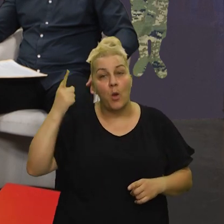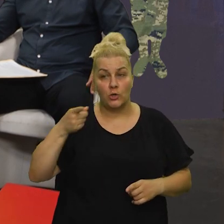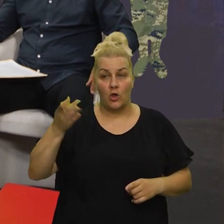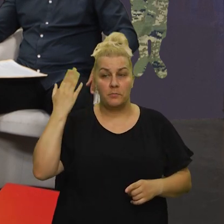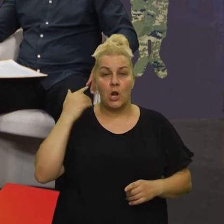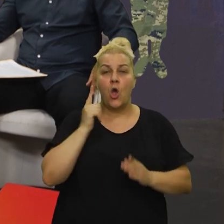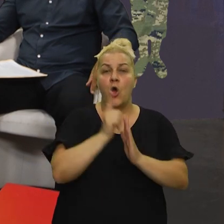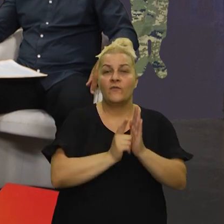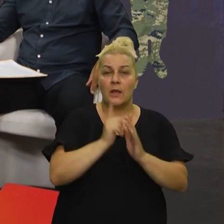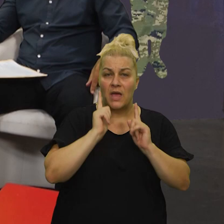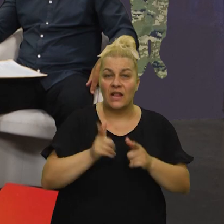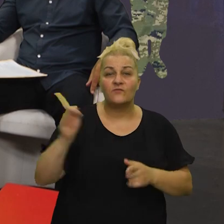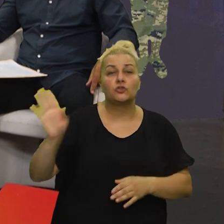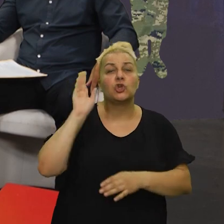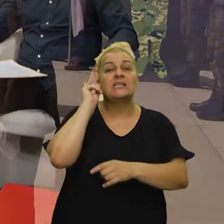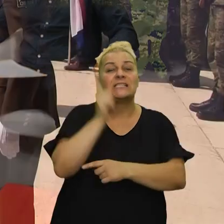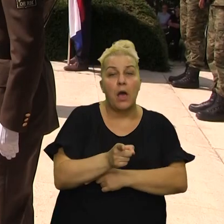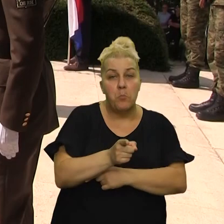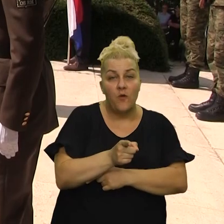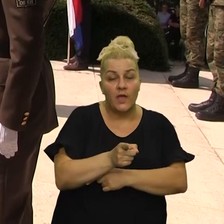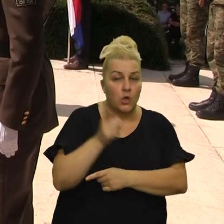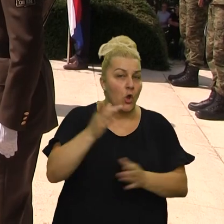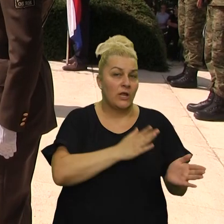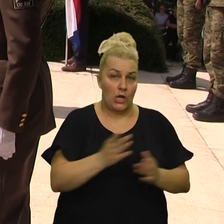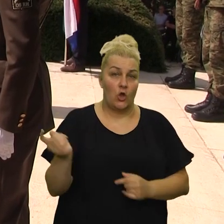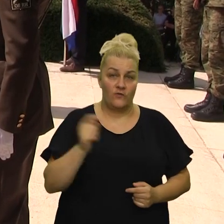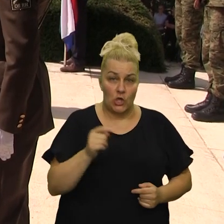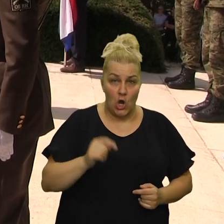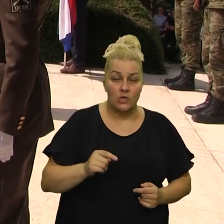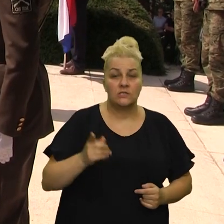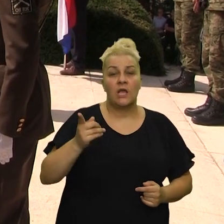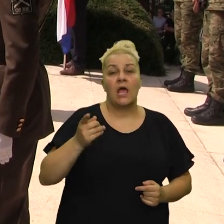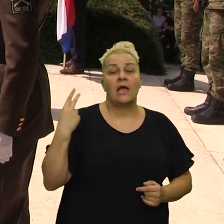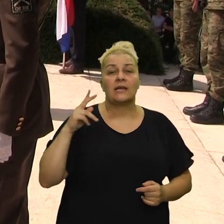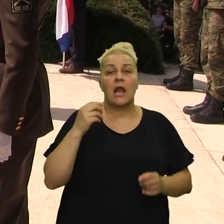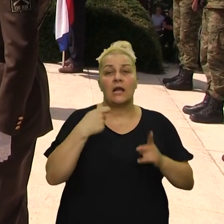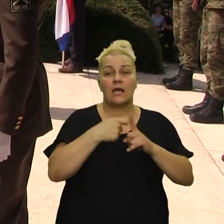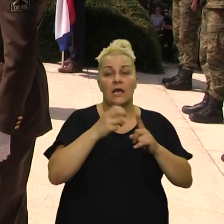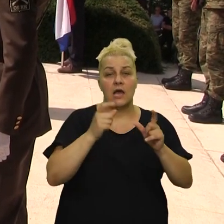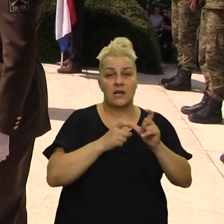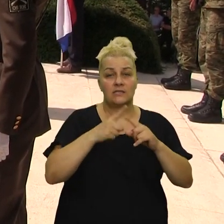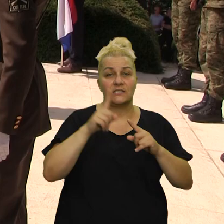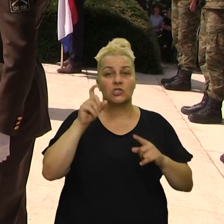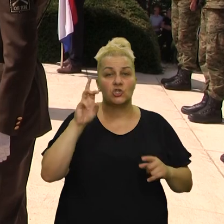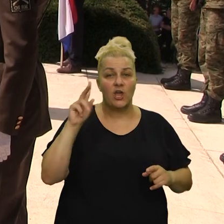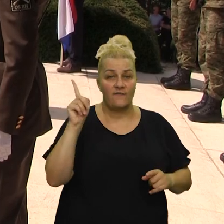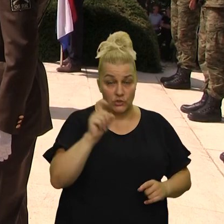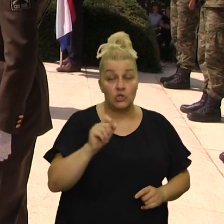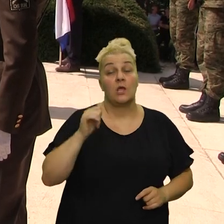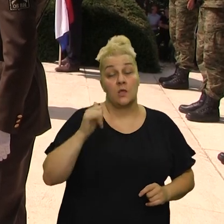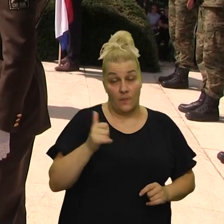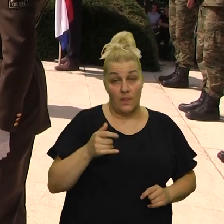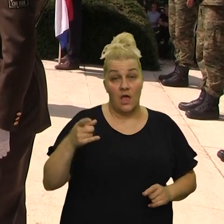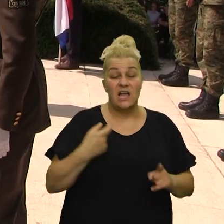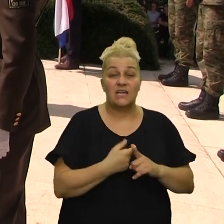ratni zapovjednik koji gotovo redovito dolazi, naš general bojnik Damir Krstičević. Da, Damir